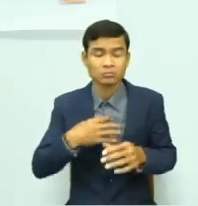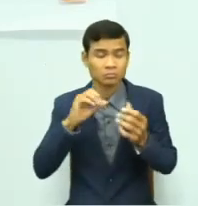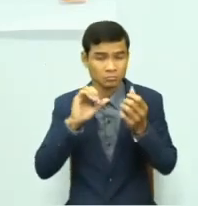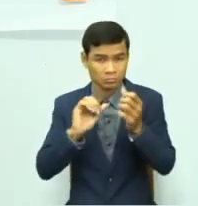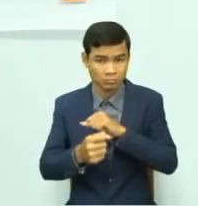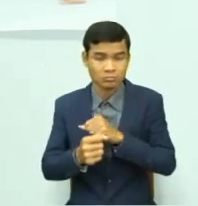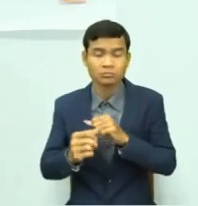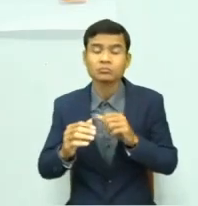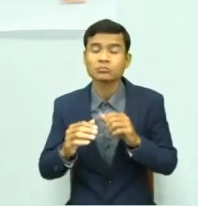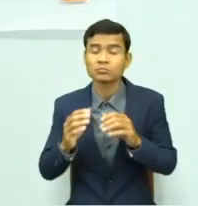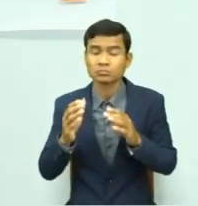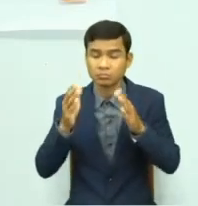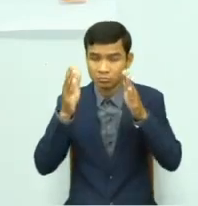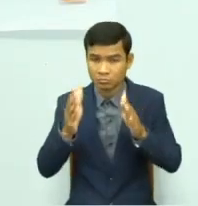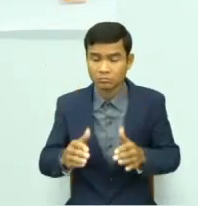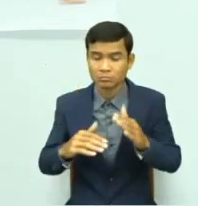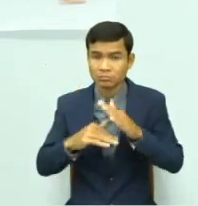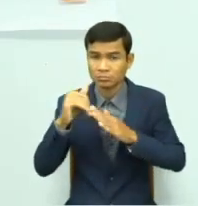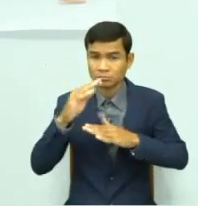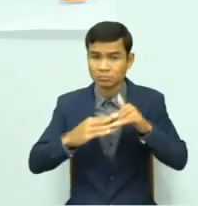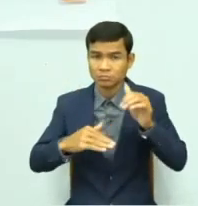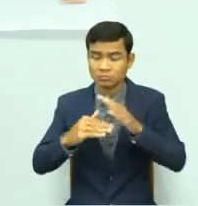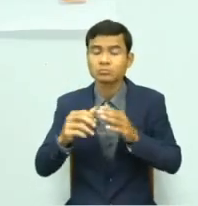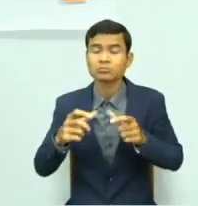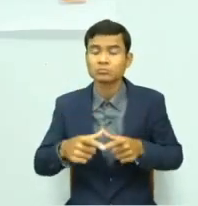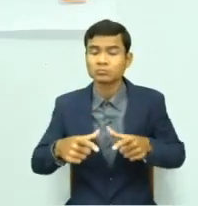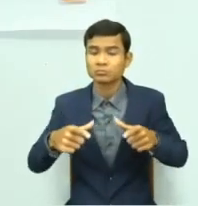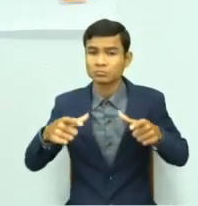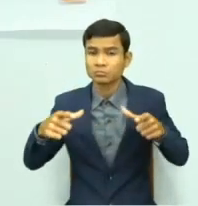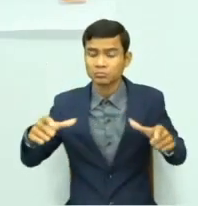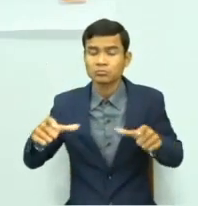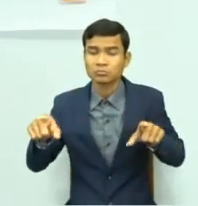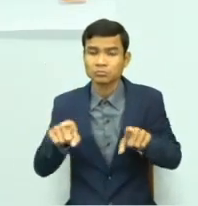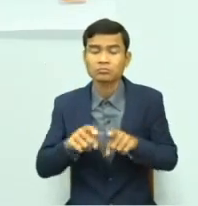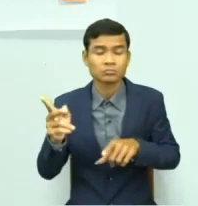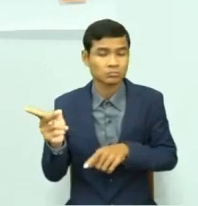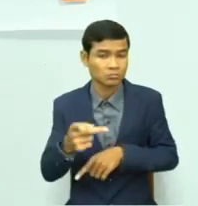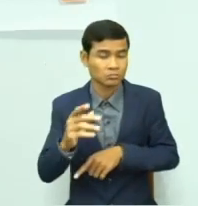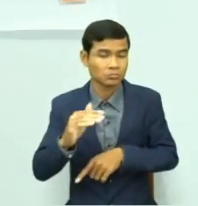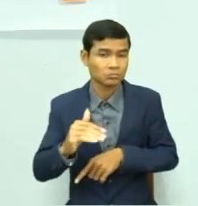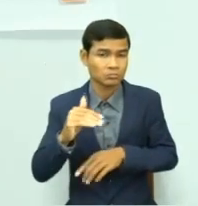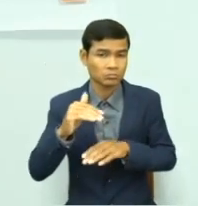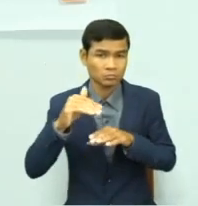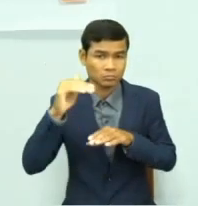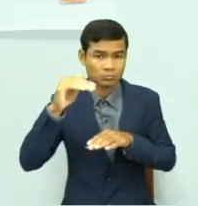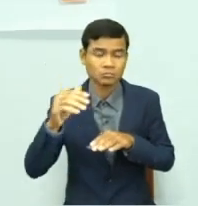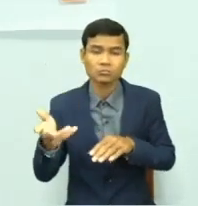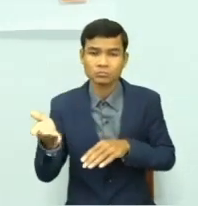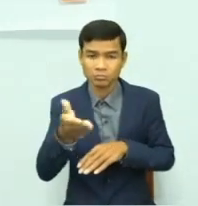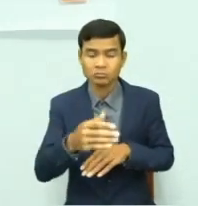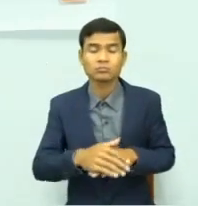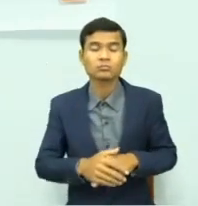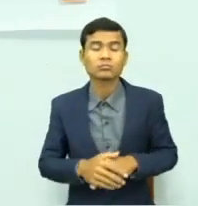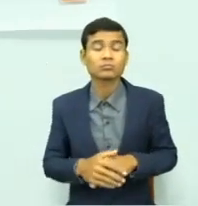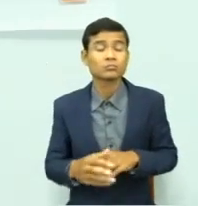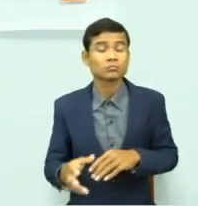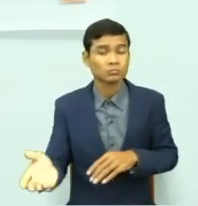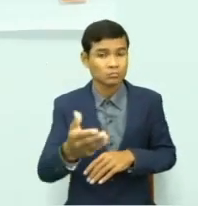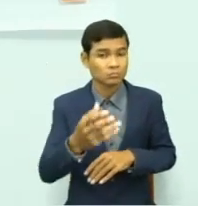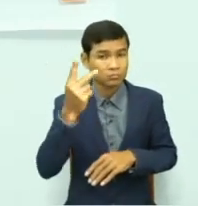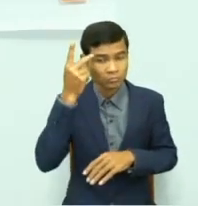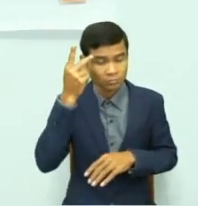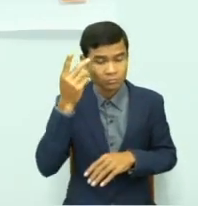tôi chỉ nè co sang sna đầy thùng thùng chả đôi càng lớn ấy đáy rồi tệ lấy con cất tặng ác nề